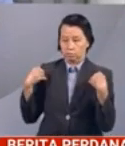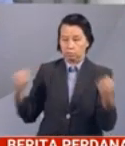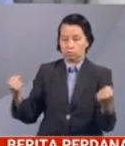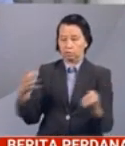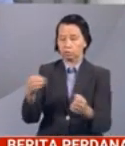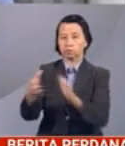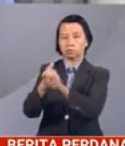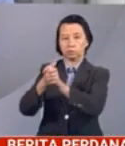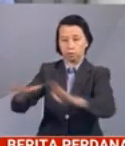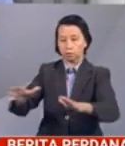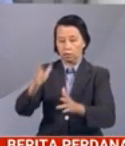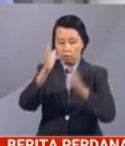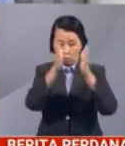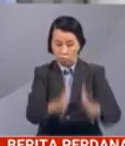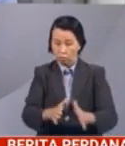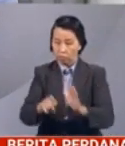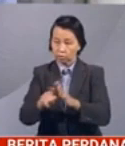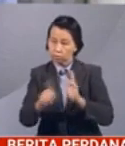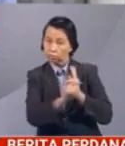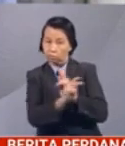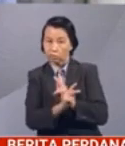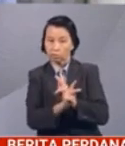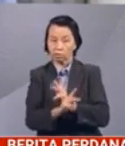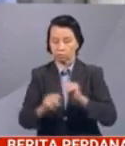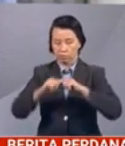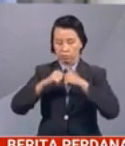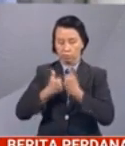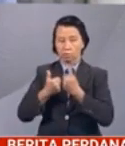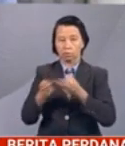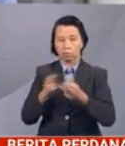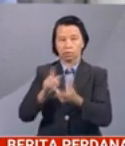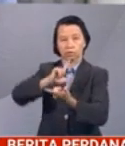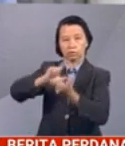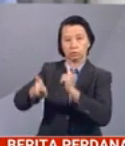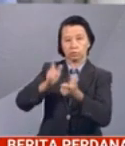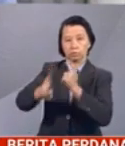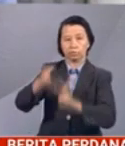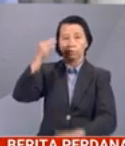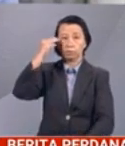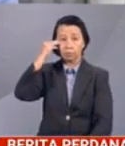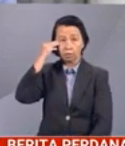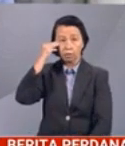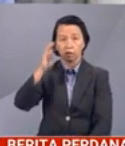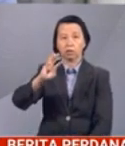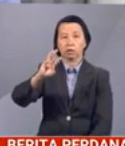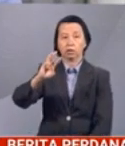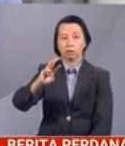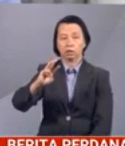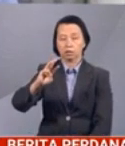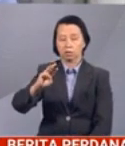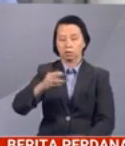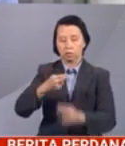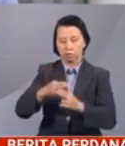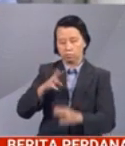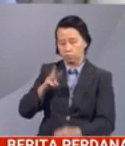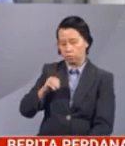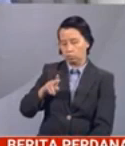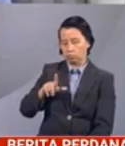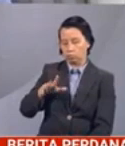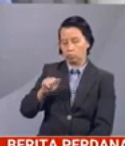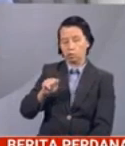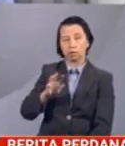dan keselamatan pelanggan terjamin. Presiden Persatuan Pengusaha Dobi Melayu, Mula Abdul Jalil Ibrahim